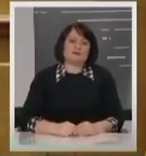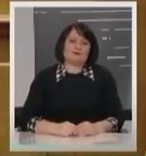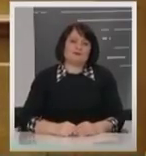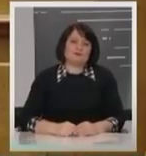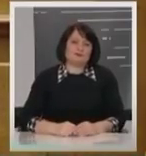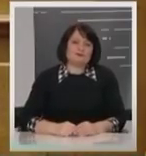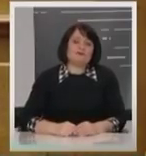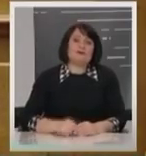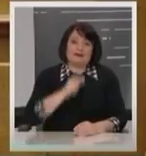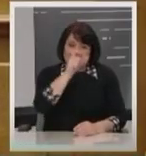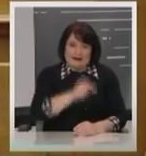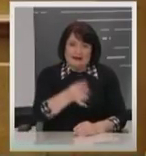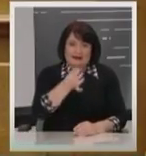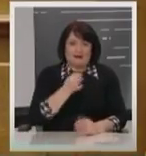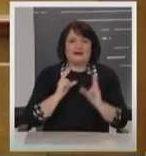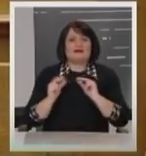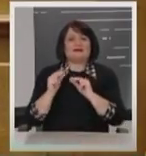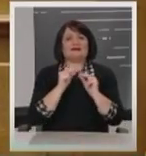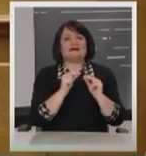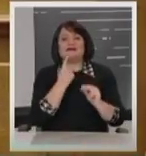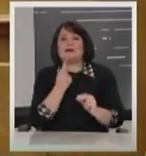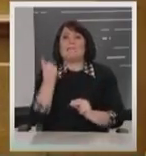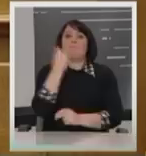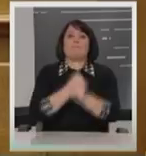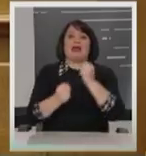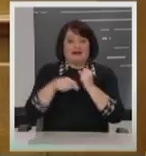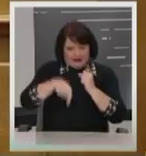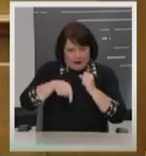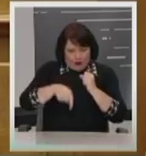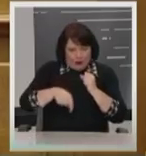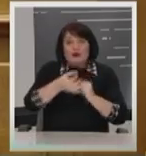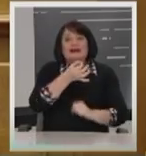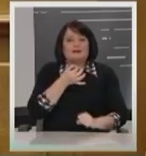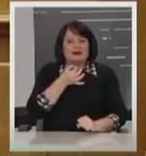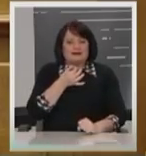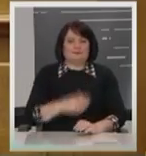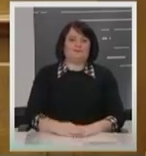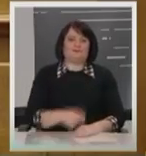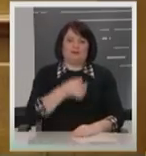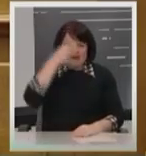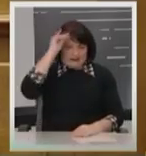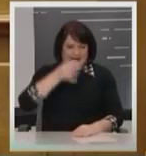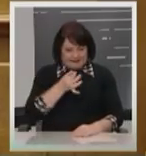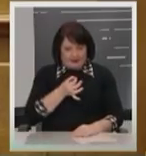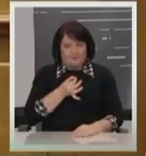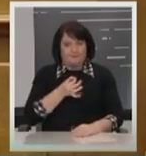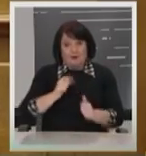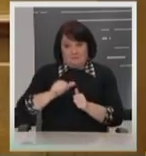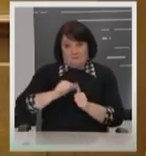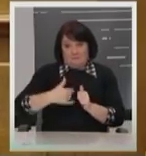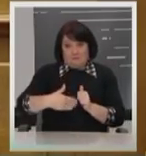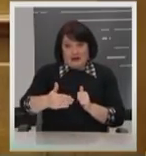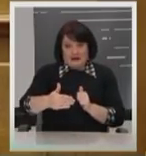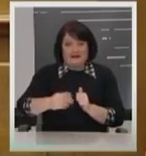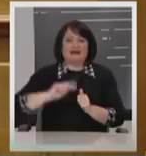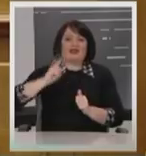κύριε Τσίπρα, τι λέγατε στη συζήτηση πριν από ακριβώς ένα χρόνο από αυτό το βήμα. Τους επόμενους μήνες αναμένεται με το κλείσιμο